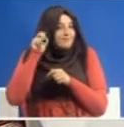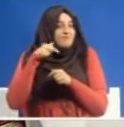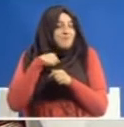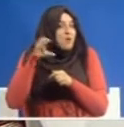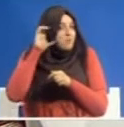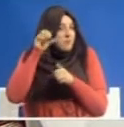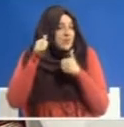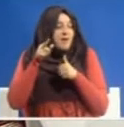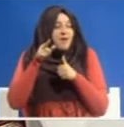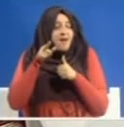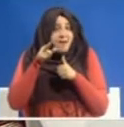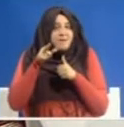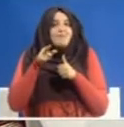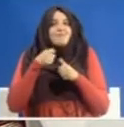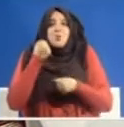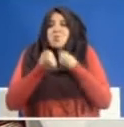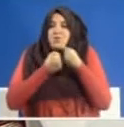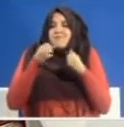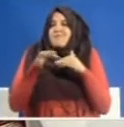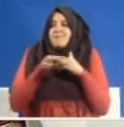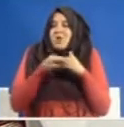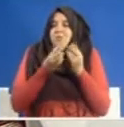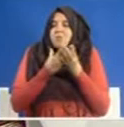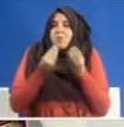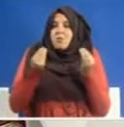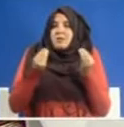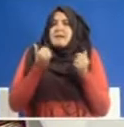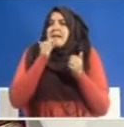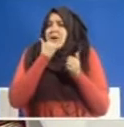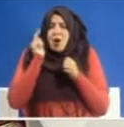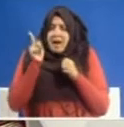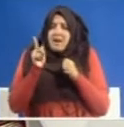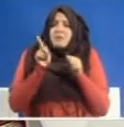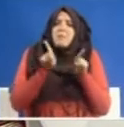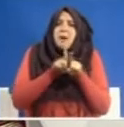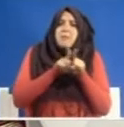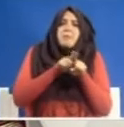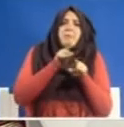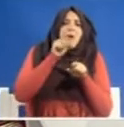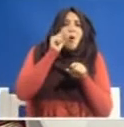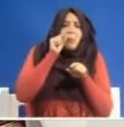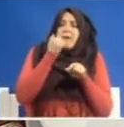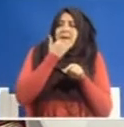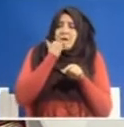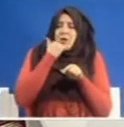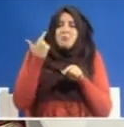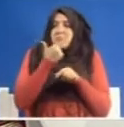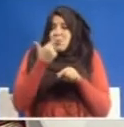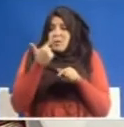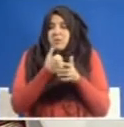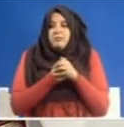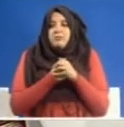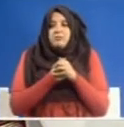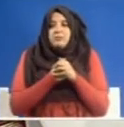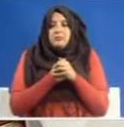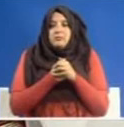مع زوجها خلافات وكانت الاخطاء من طرفي ومن طرف زوجي ليس مني فقط نعم فأنا